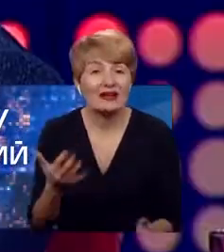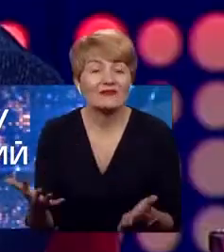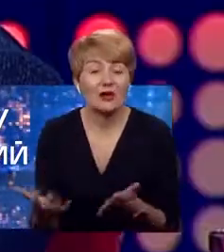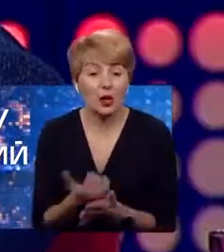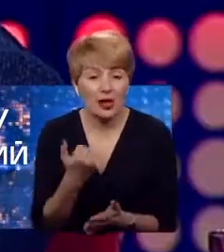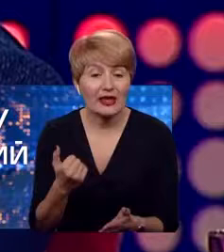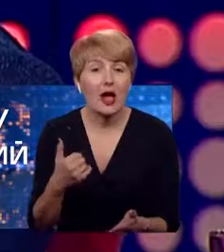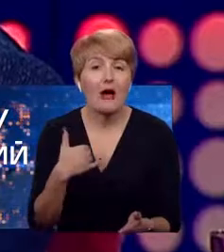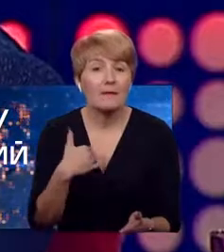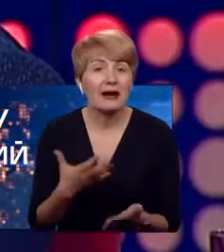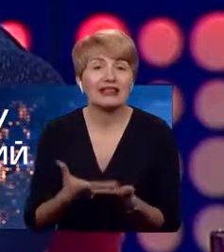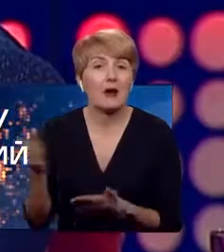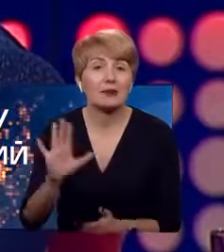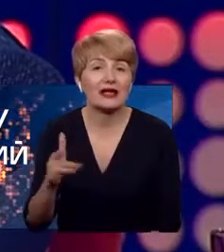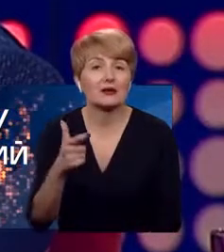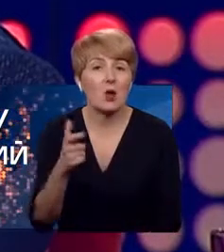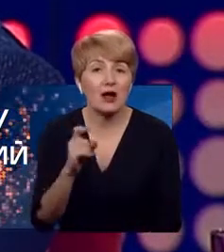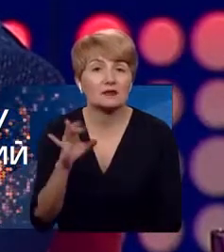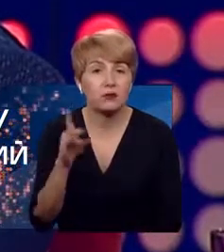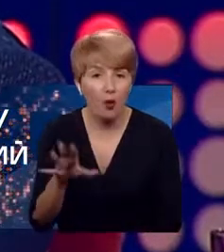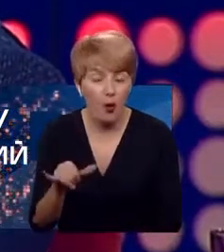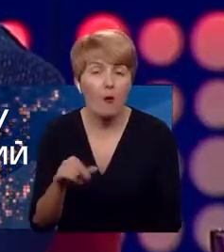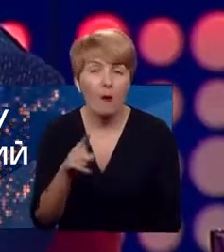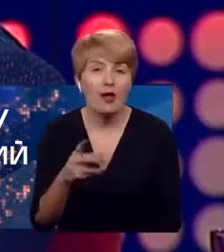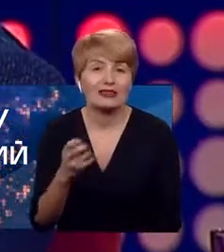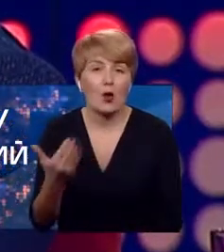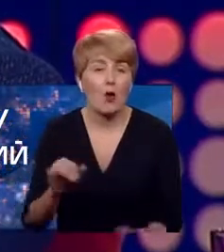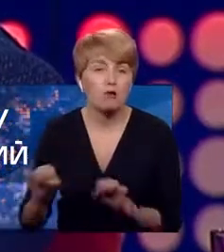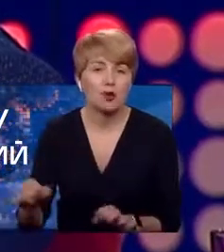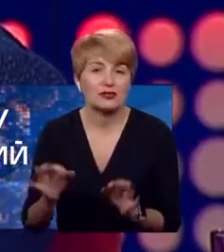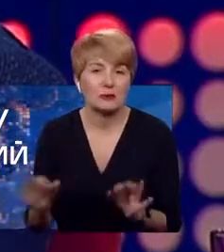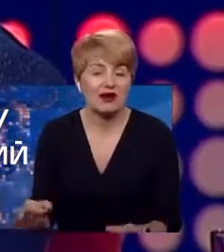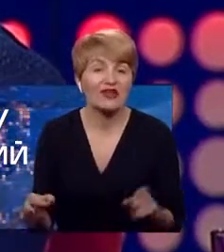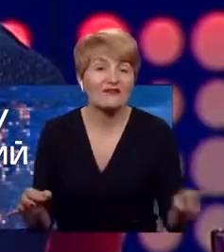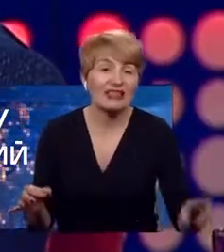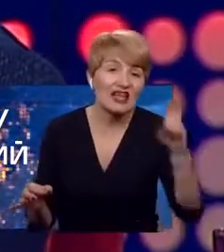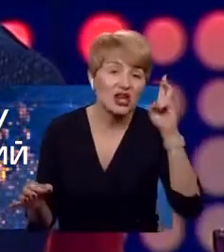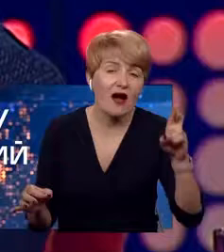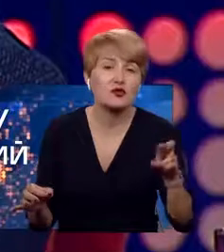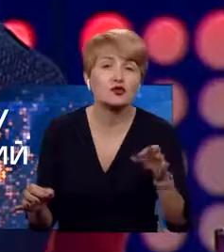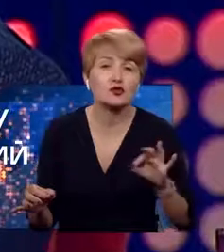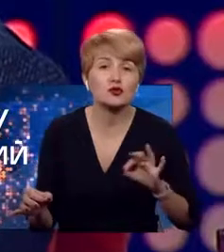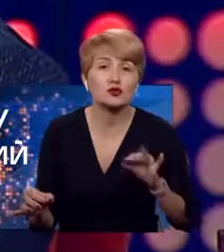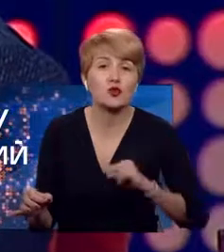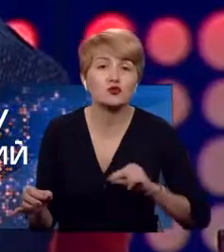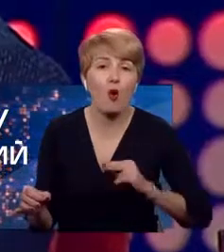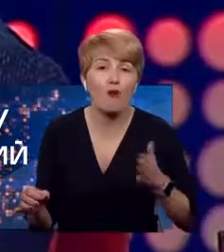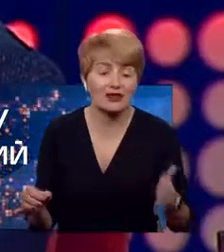кричі. Не платимо «Газпрому», поки що й на його боці правда. Він державний службовець. Він державний службовець. Я розумію, але він виграє. Ще